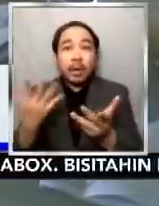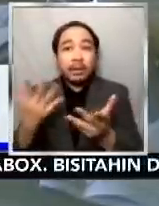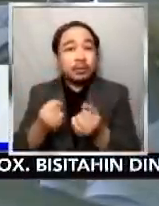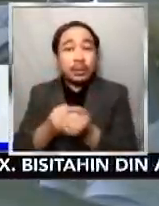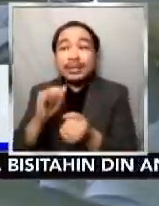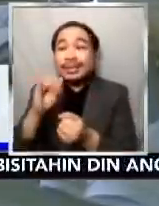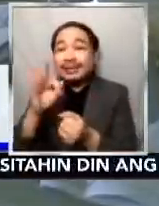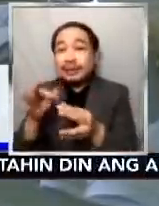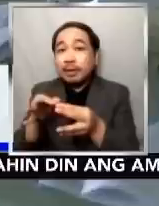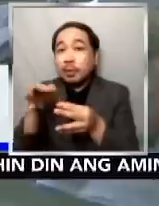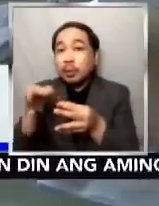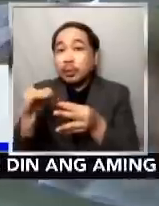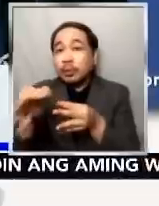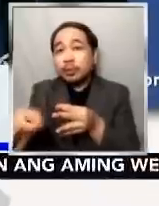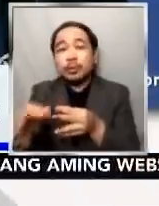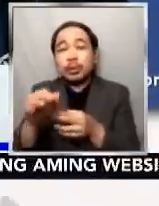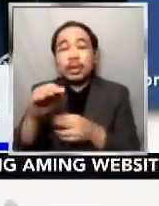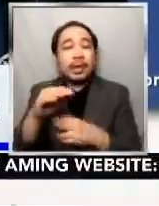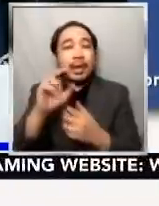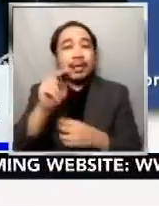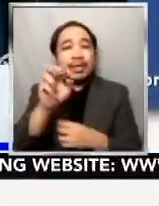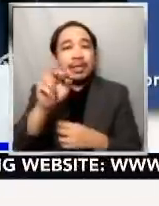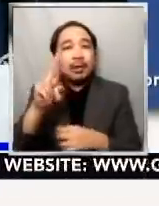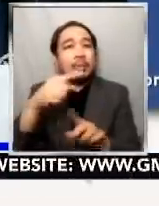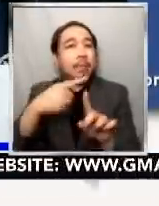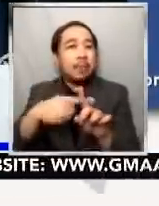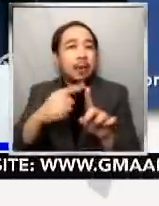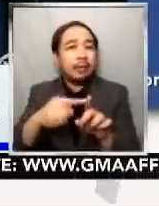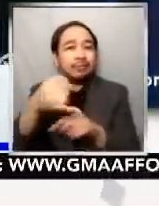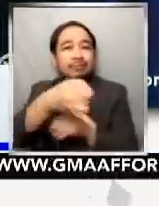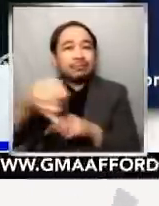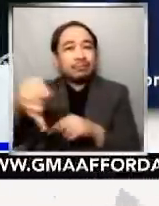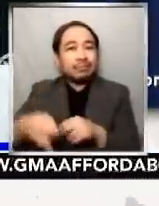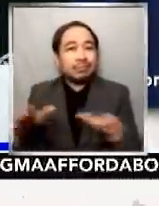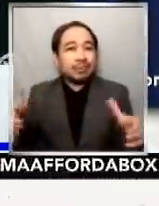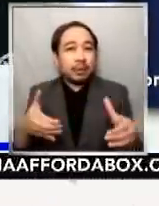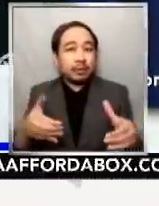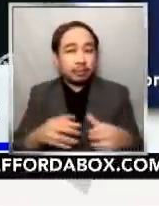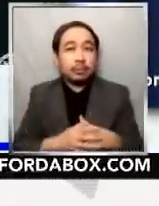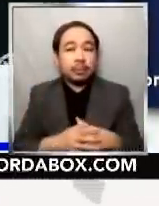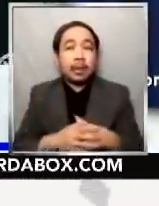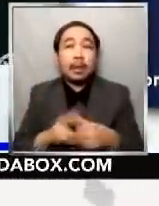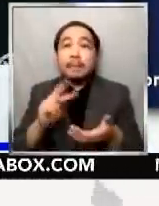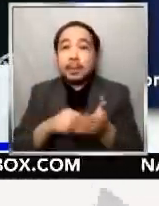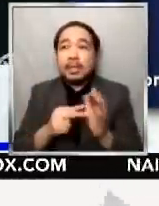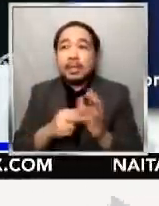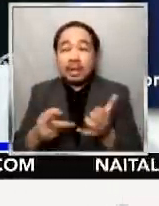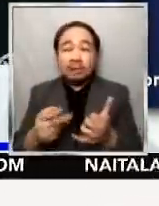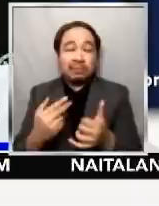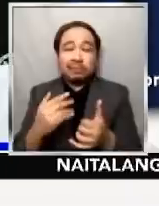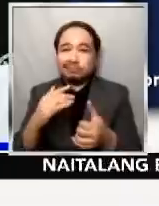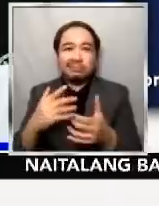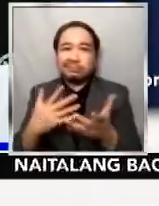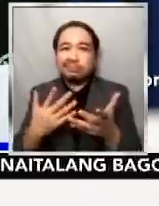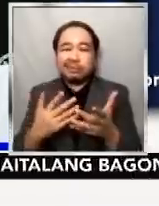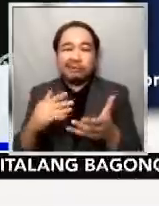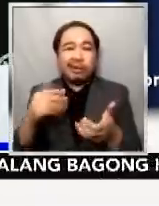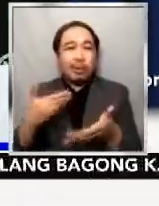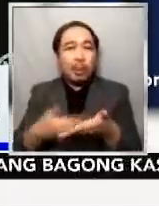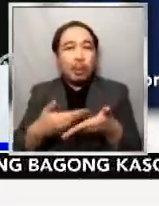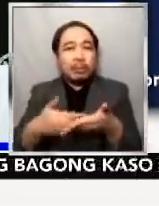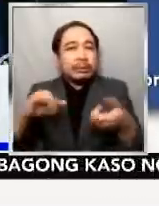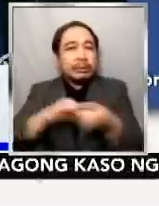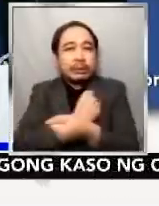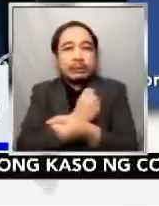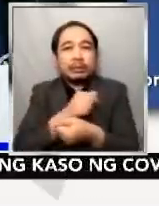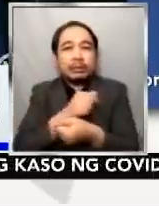ECQ sa NCR Plus bubble. So ibig sabihin, sir, side na po tayo? That's for Bayanihan 2. So ubus na yung